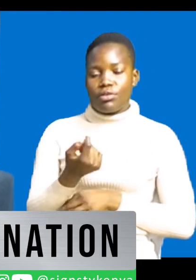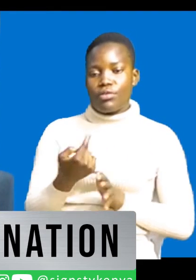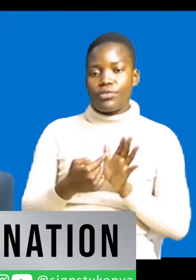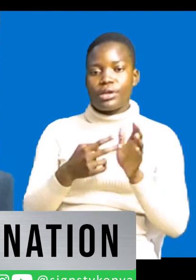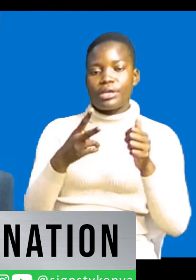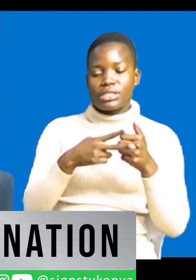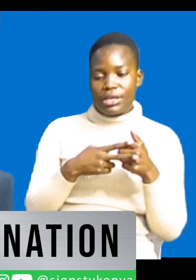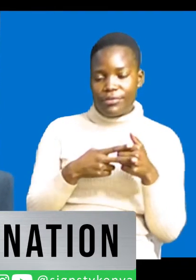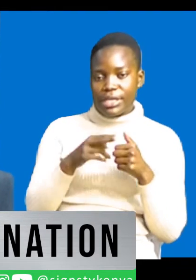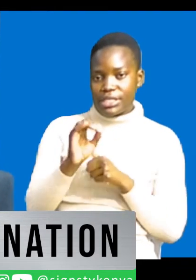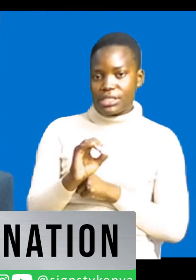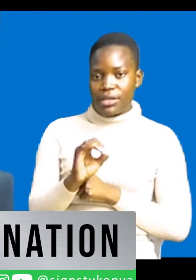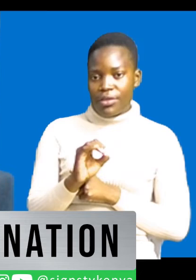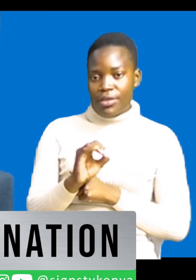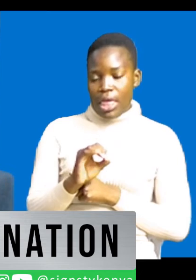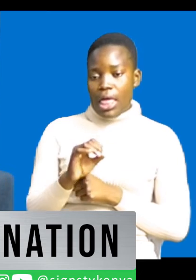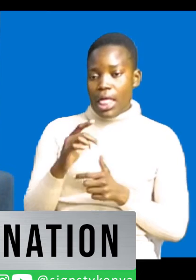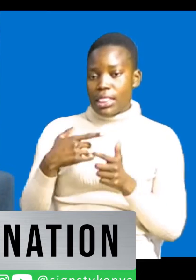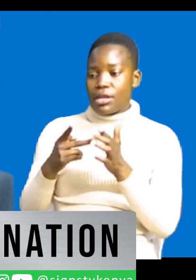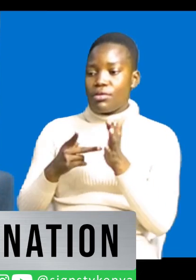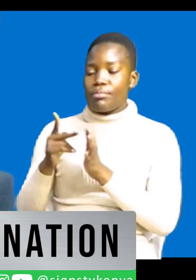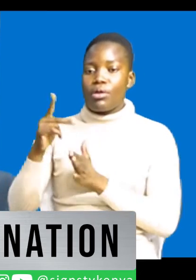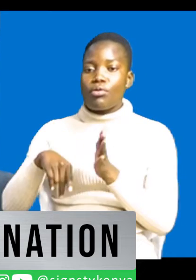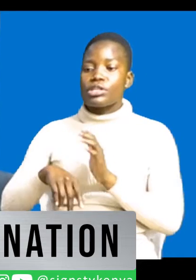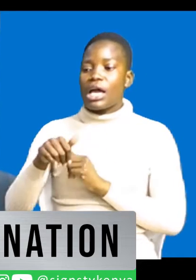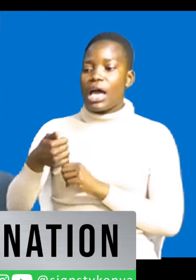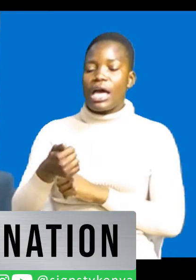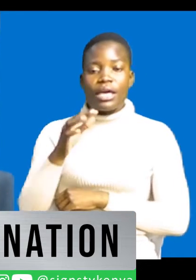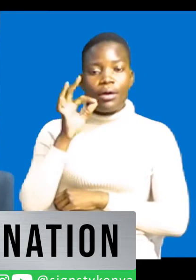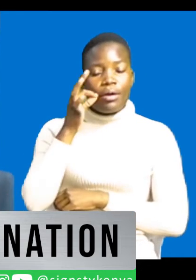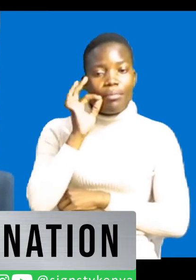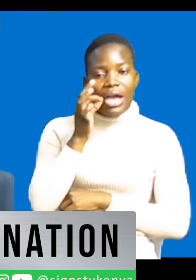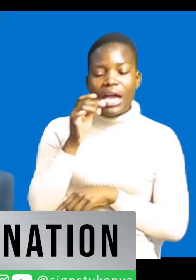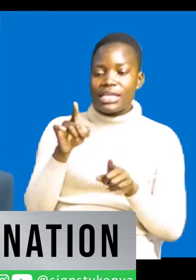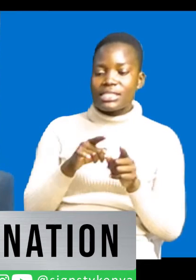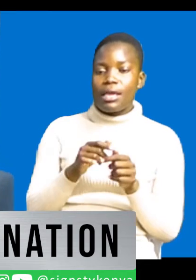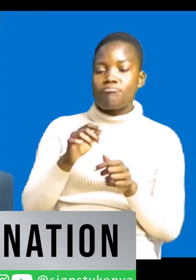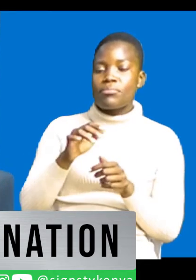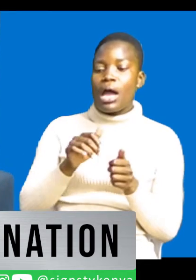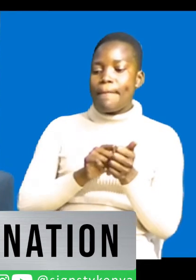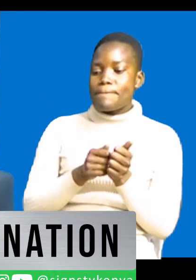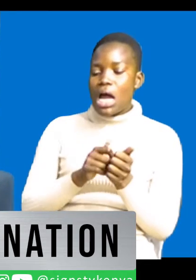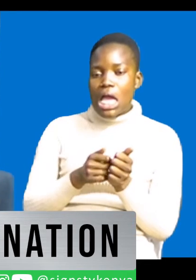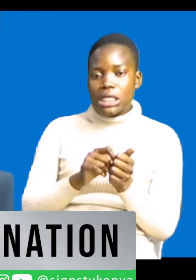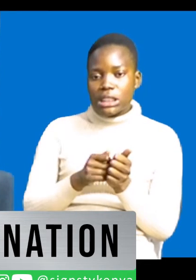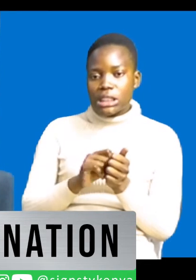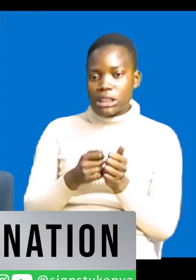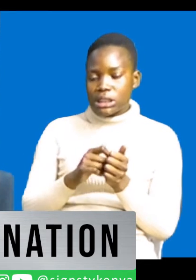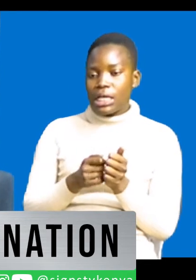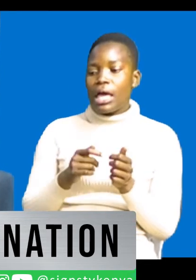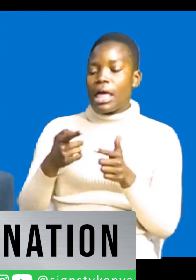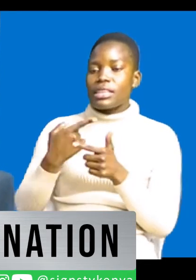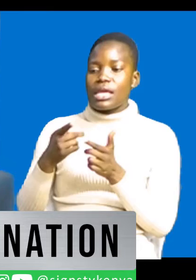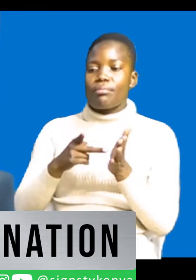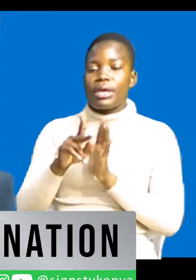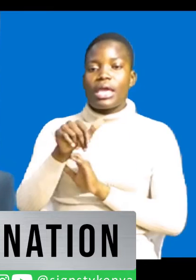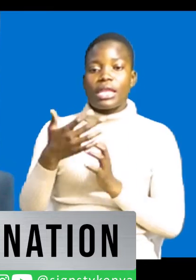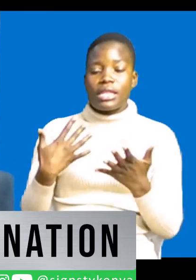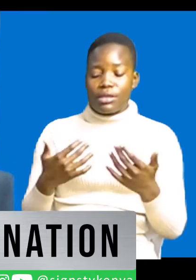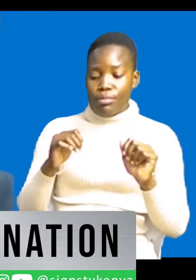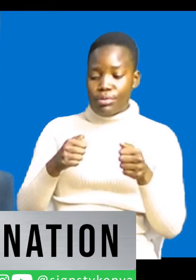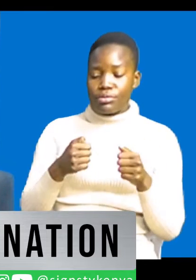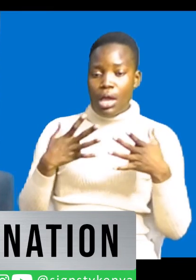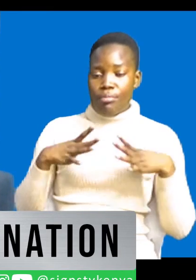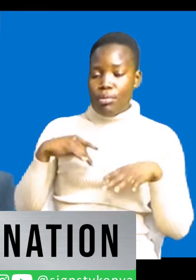70 badala ya 100, utanunua mtura pale nje, utanunua mahindi choma pale nje, utanunua vitu pale nje, ndio wale wanauza